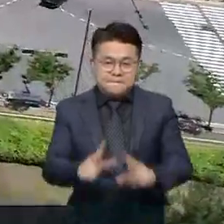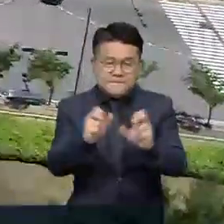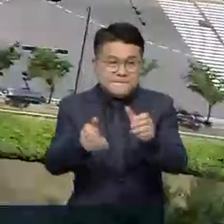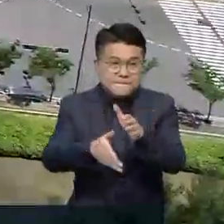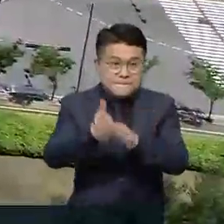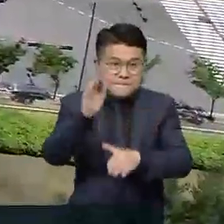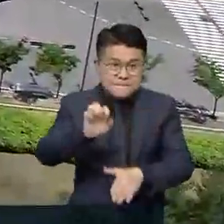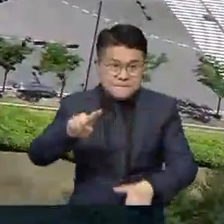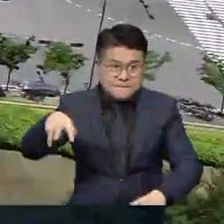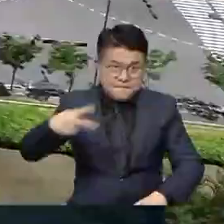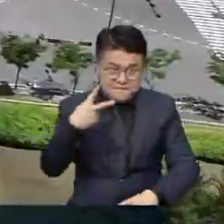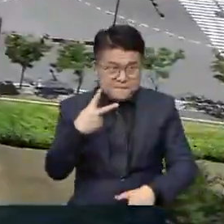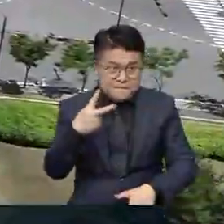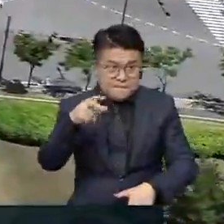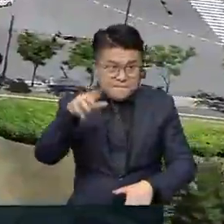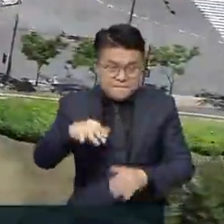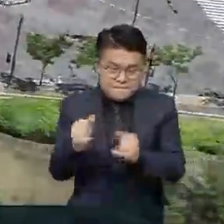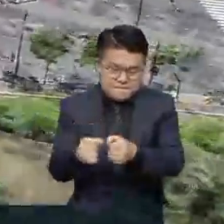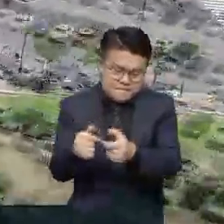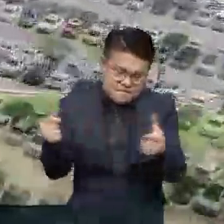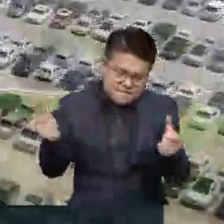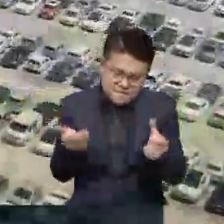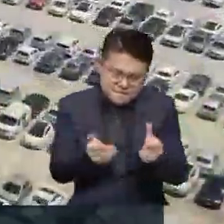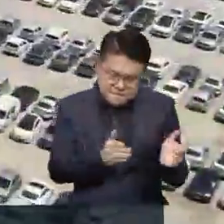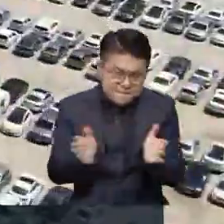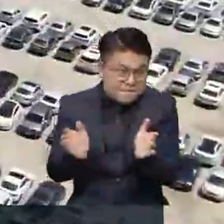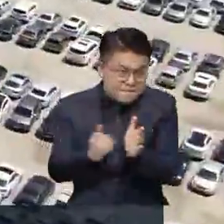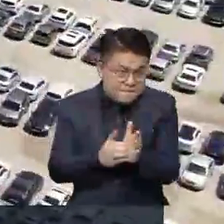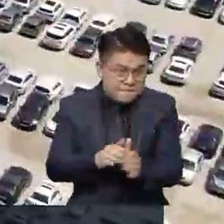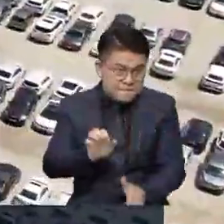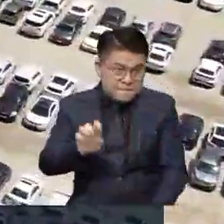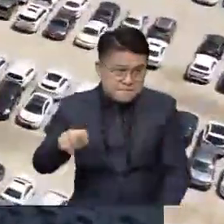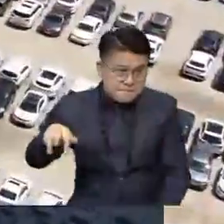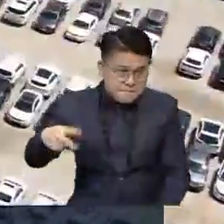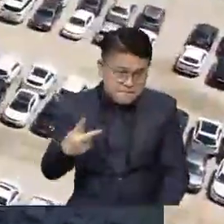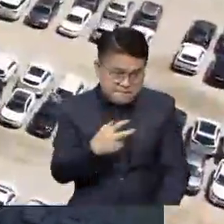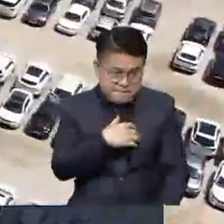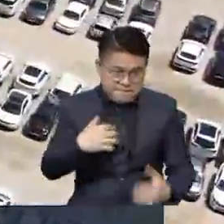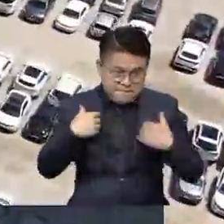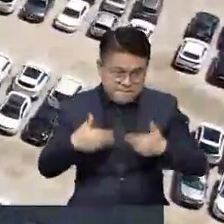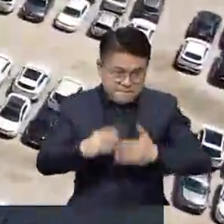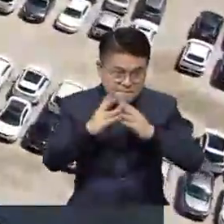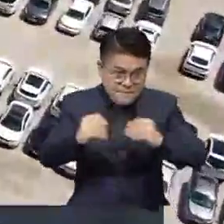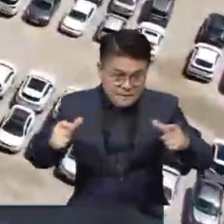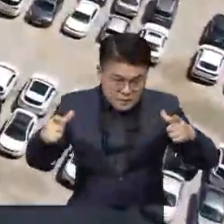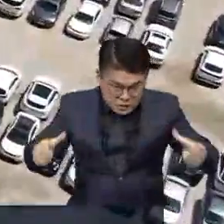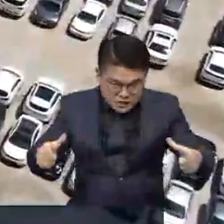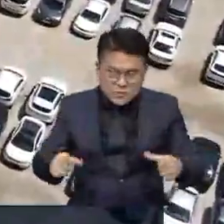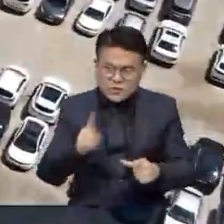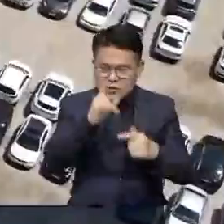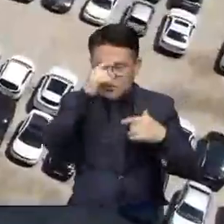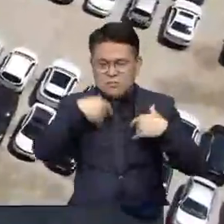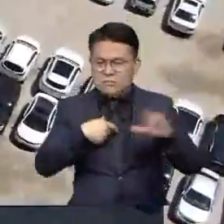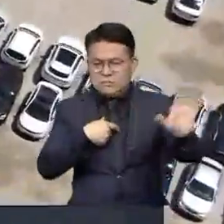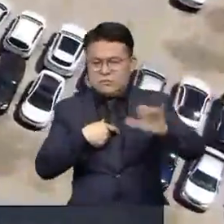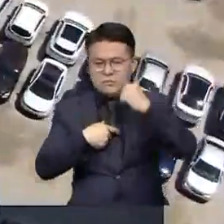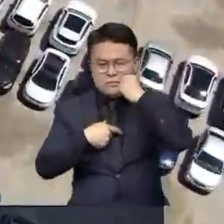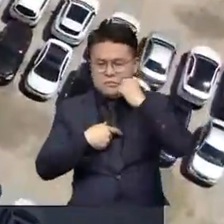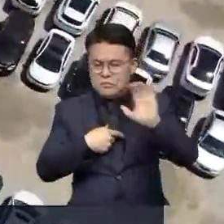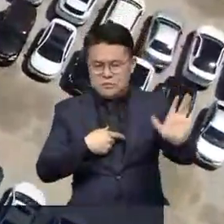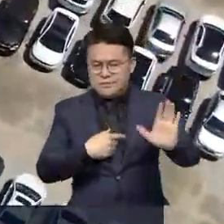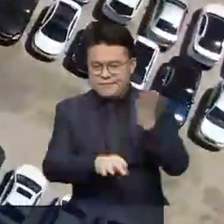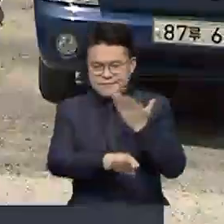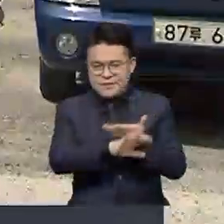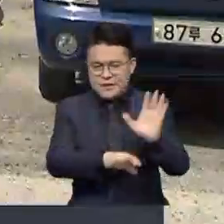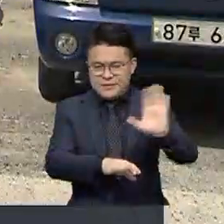성남시가 판교 신도시 인구 증가에 대비해 마련한 판교구청 예정 부지입니다. 중앙정부에서 행정 효율성을